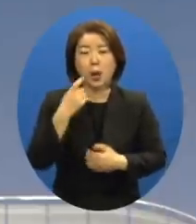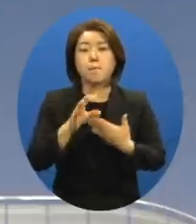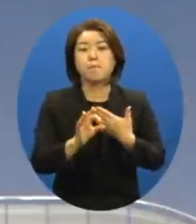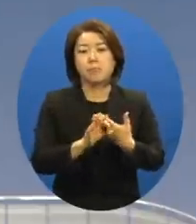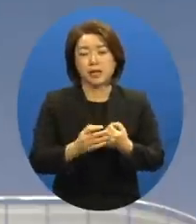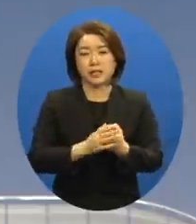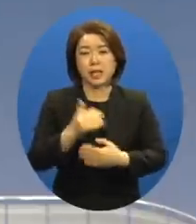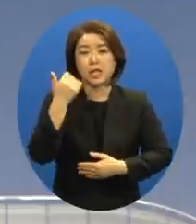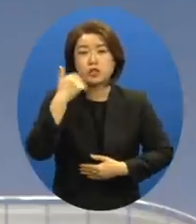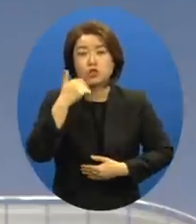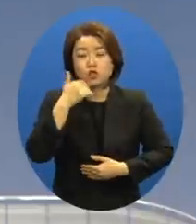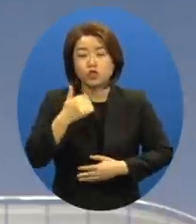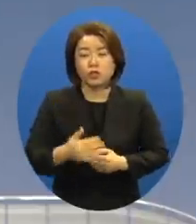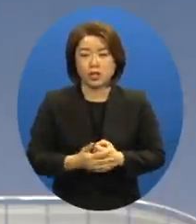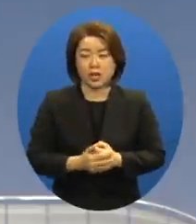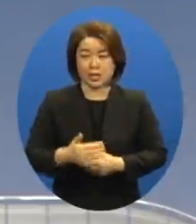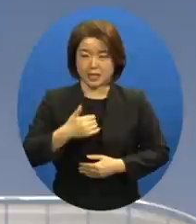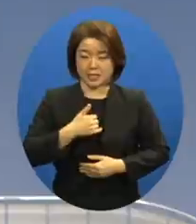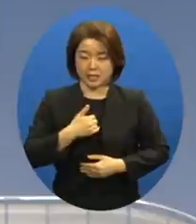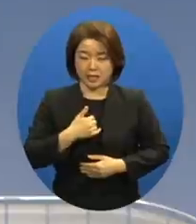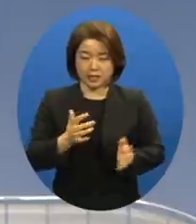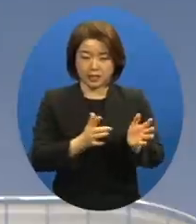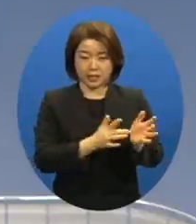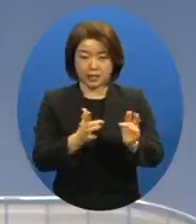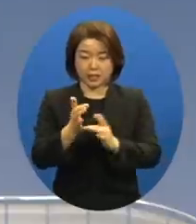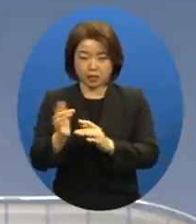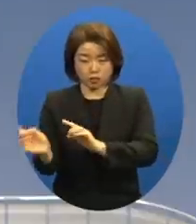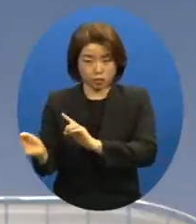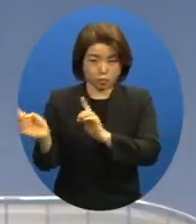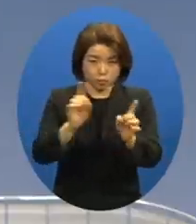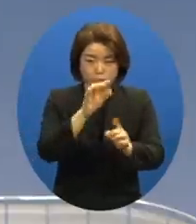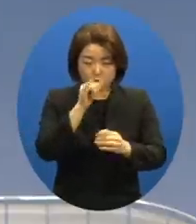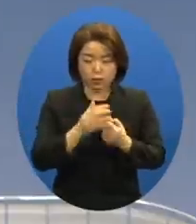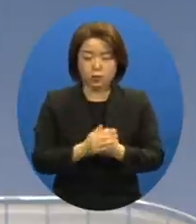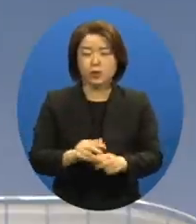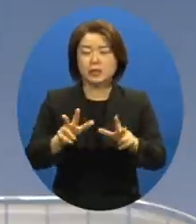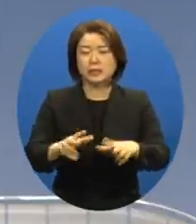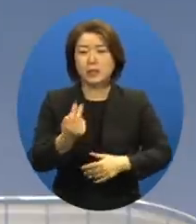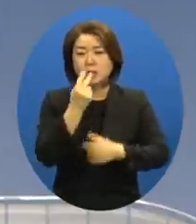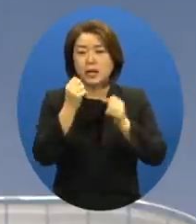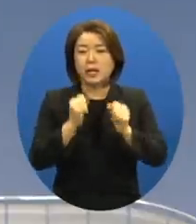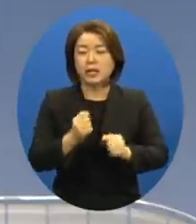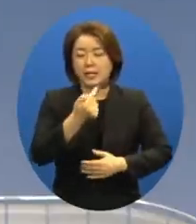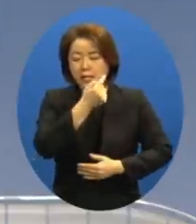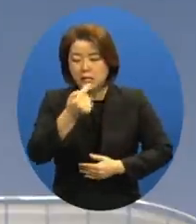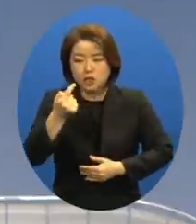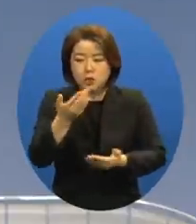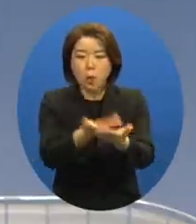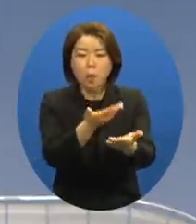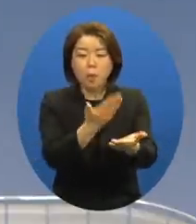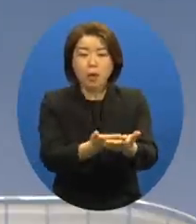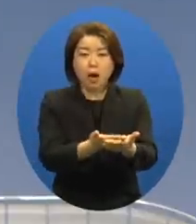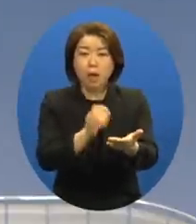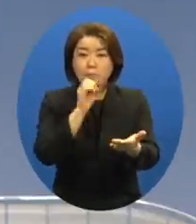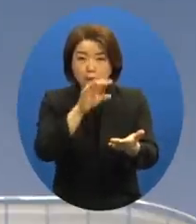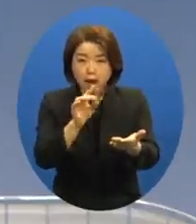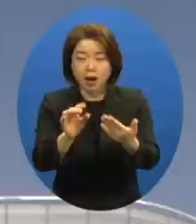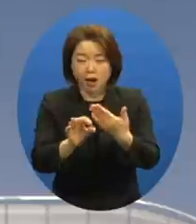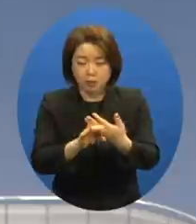누군가 나에게 예수님이 부활 하셨고 지금 살아 계시다는 증거를 대라고 한다면